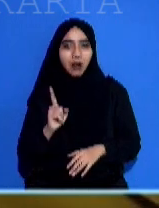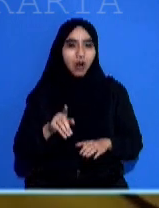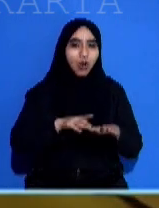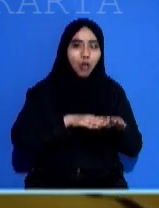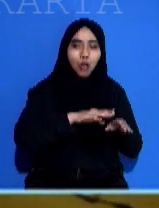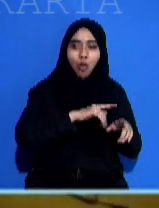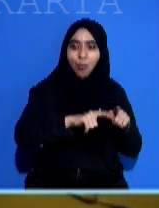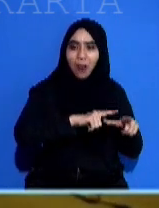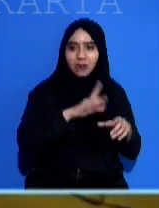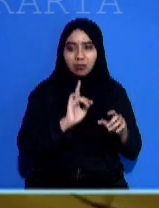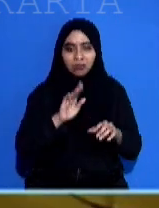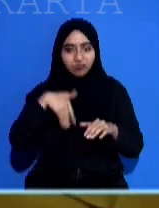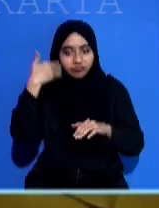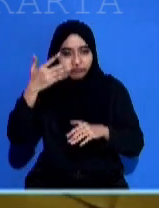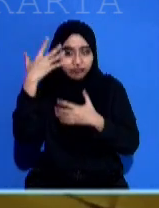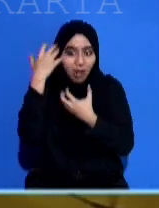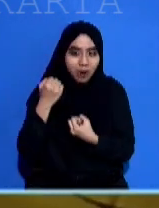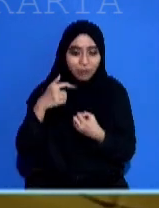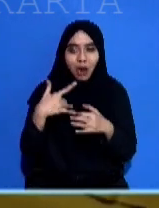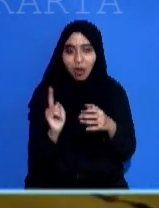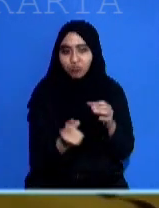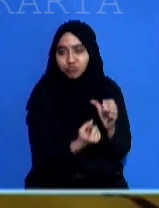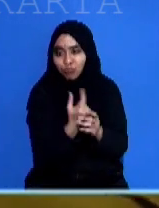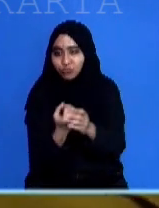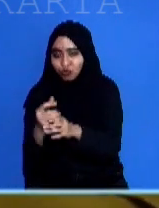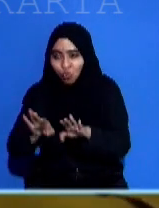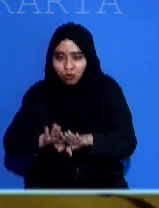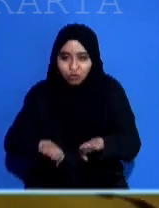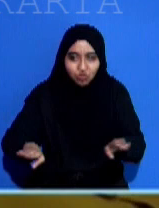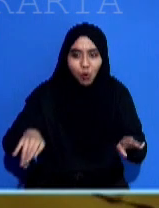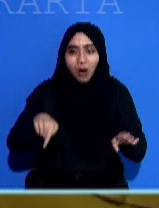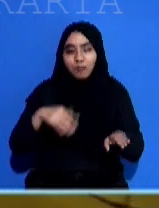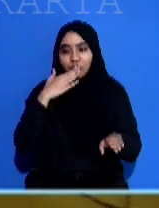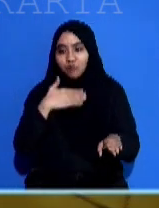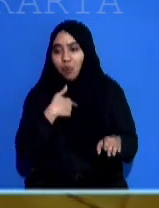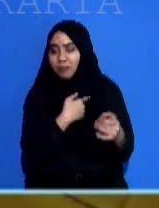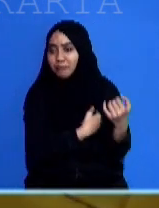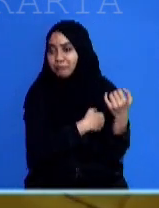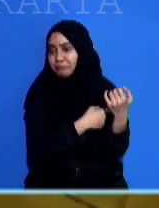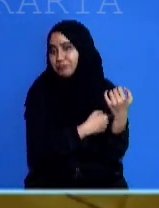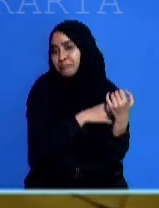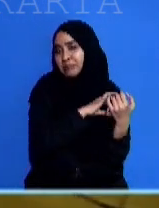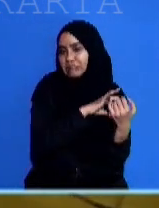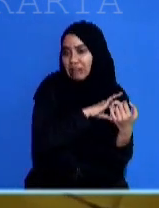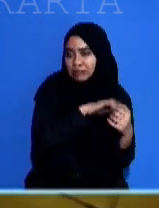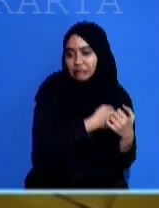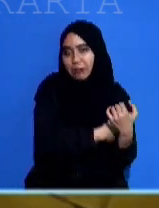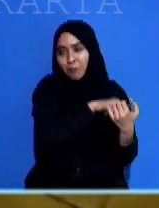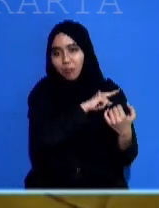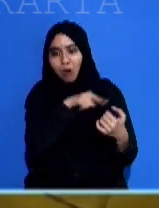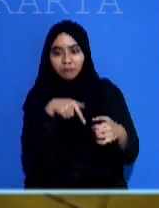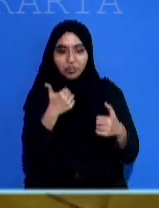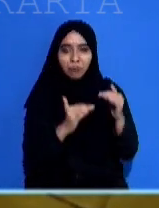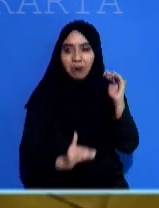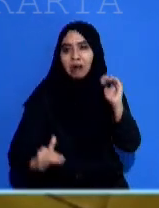nanti diharapkan ada bibitit siswa yang punya prestasi kemudian bisa meningkat